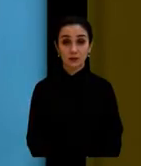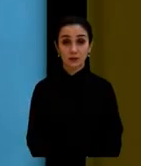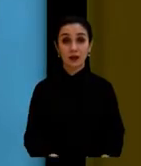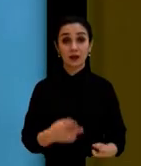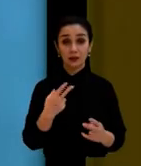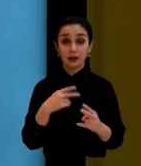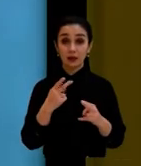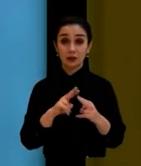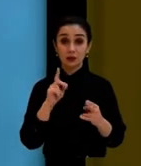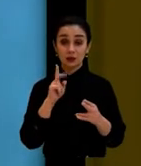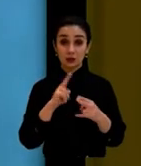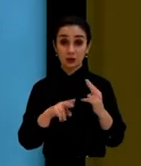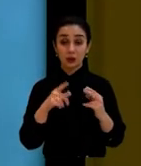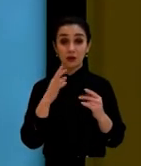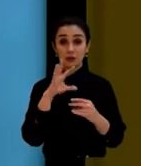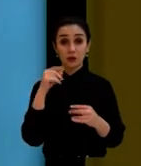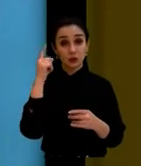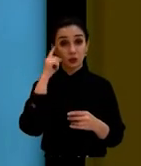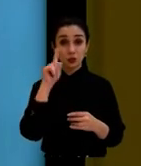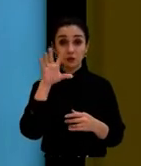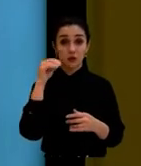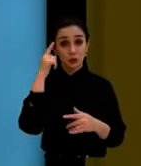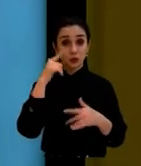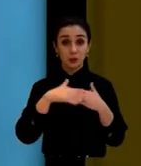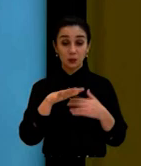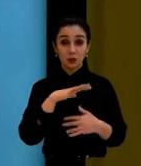На этом мы закончили. Надеюсь, всем было понятно.